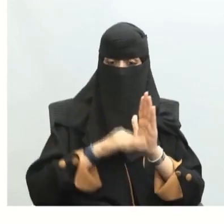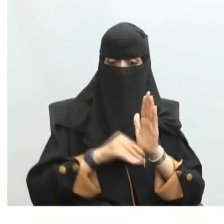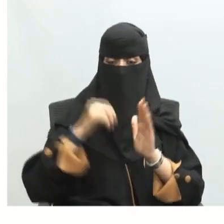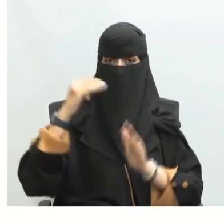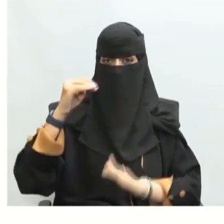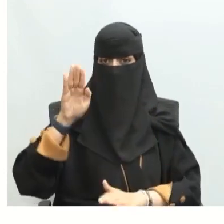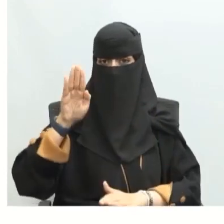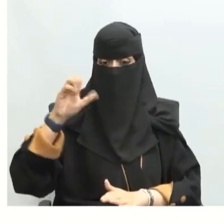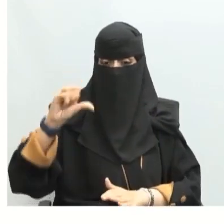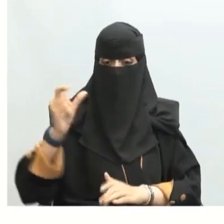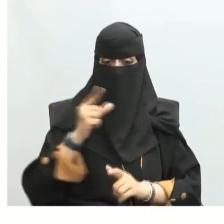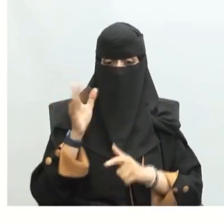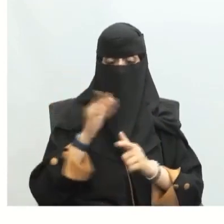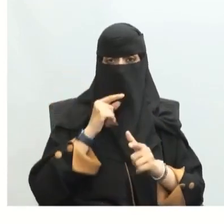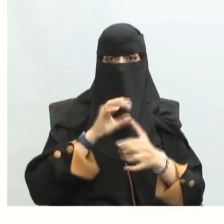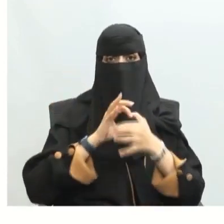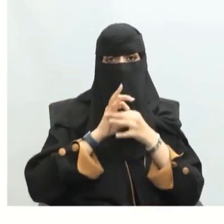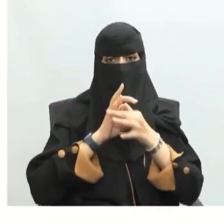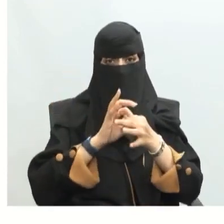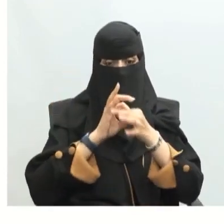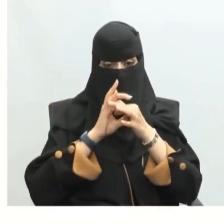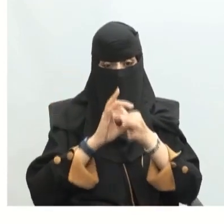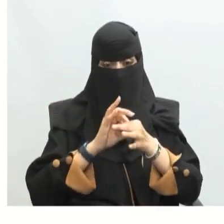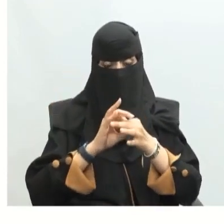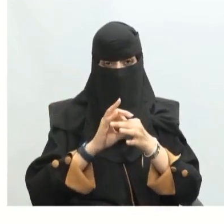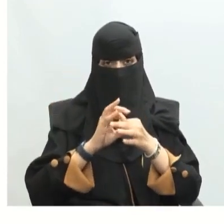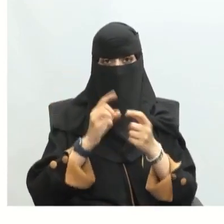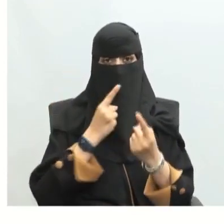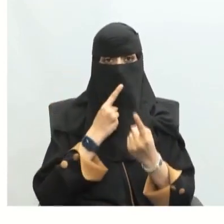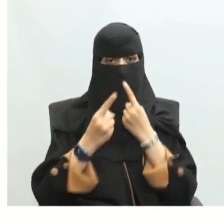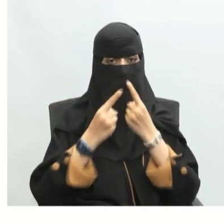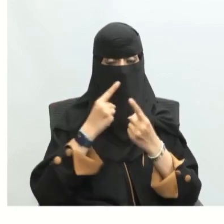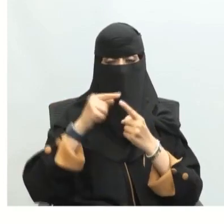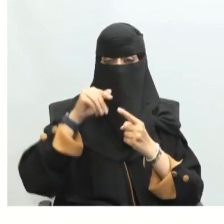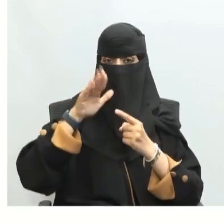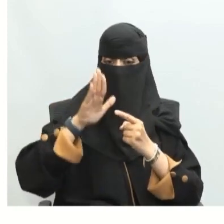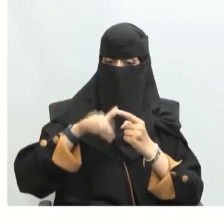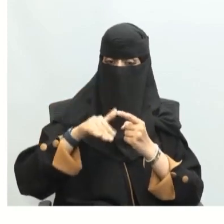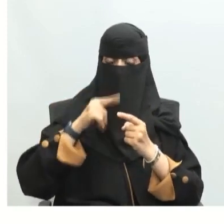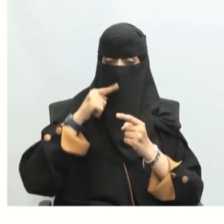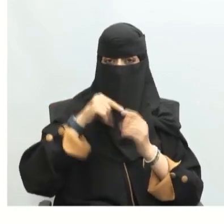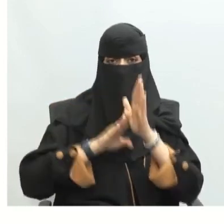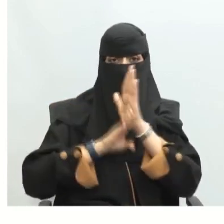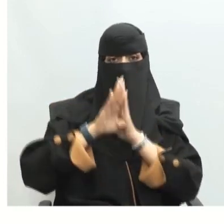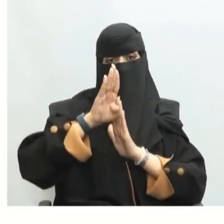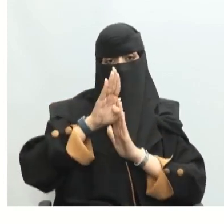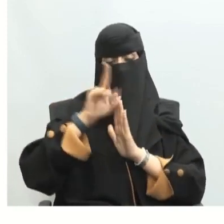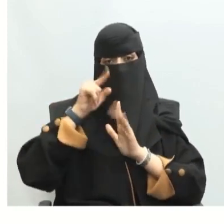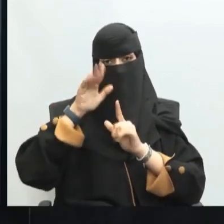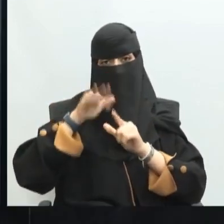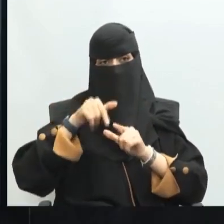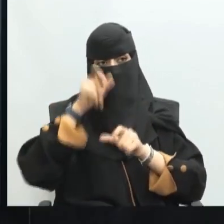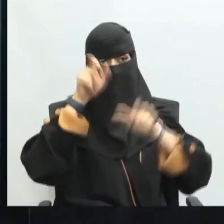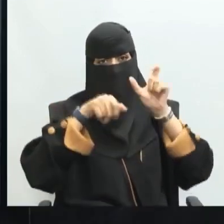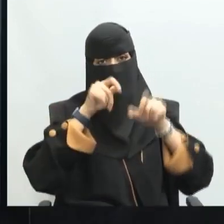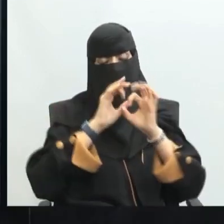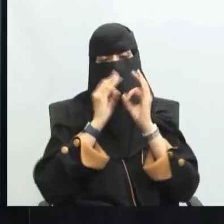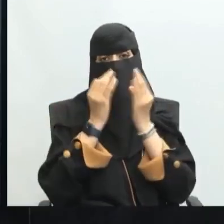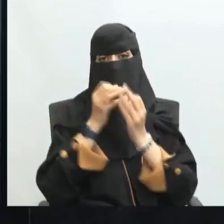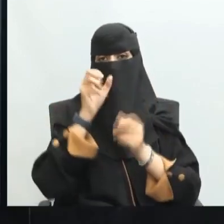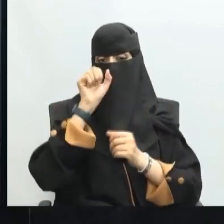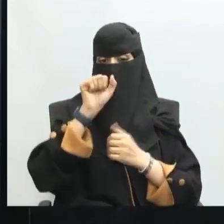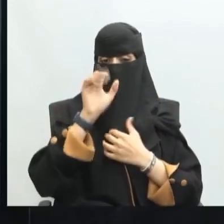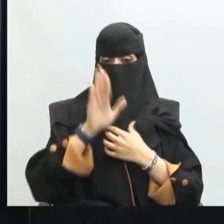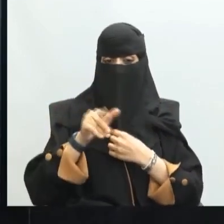المركز برنامج جسور وهو يمثل حلقه وصل بين فئات المجتمع ويختص في